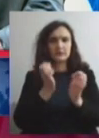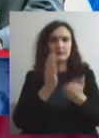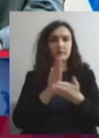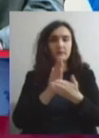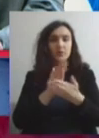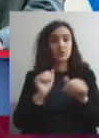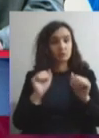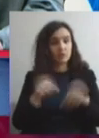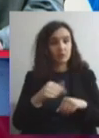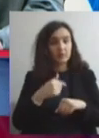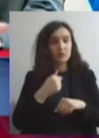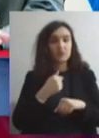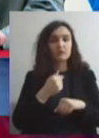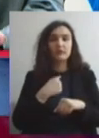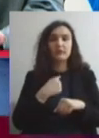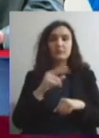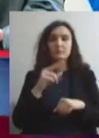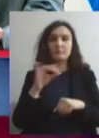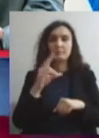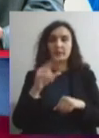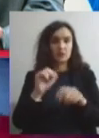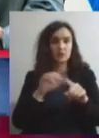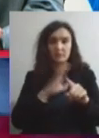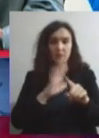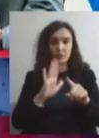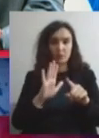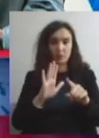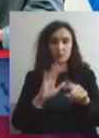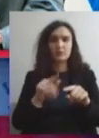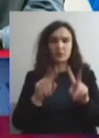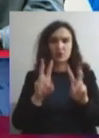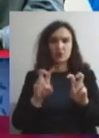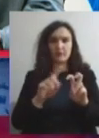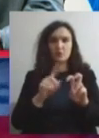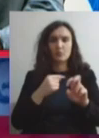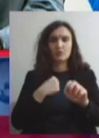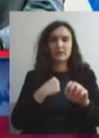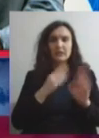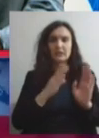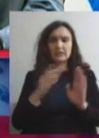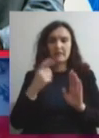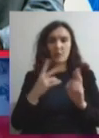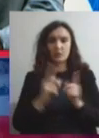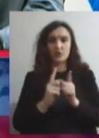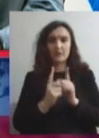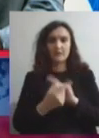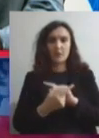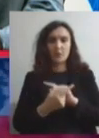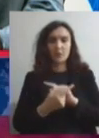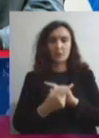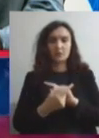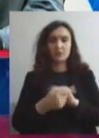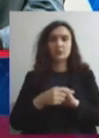შეიძლება თავიდან ავიცილოთ პიკური მაჩვენებლები, ნიშნავს თუ არა რომ გარკვეულწილად ჩვენს ქცევებშიც უნდა შევიტანოთ ცვლილებები და შედარებით